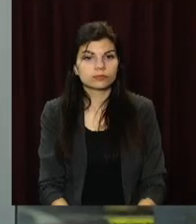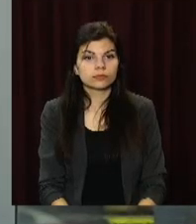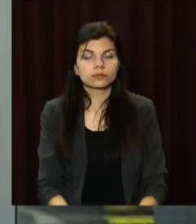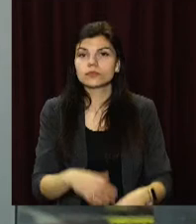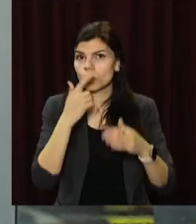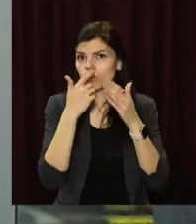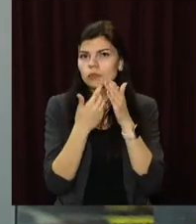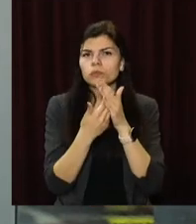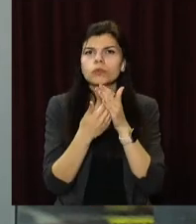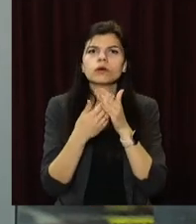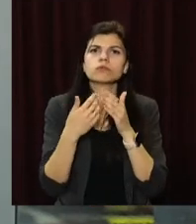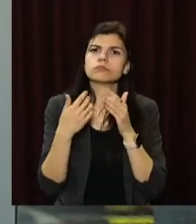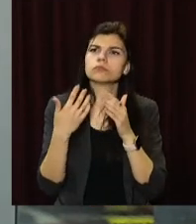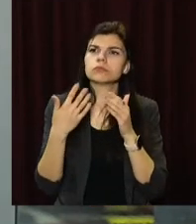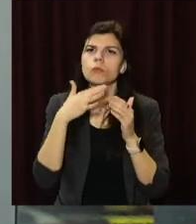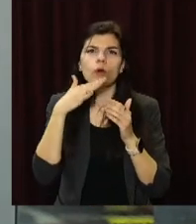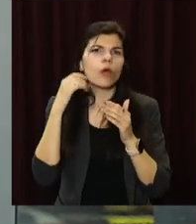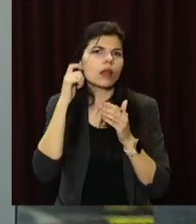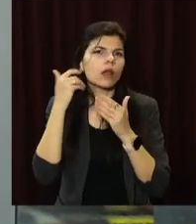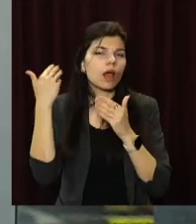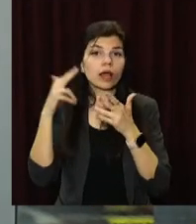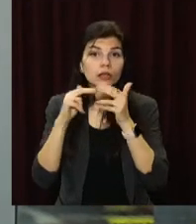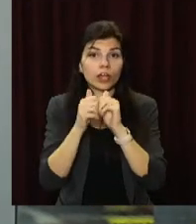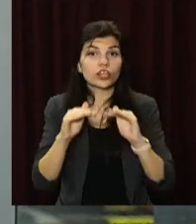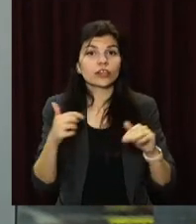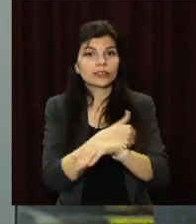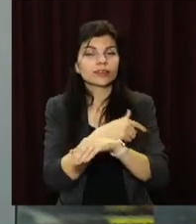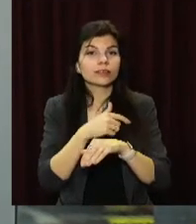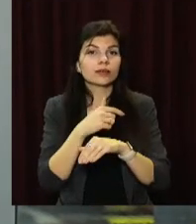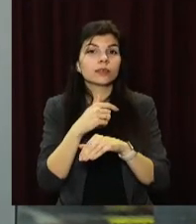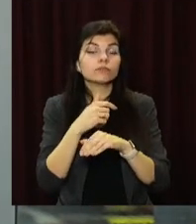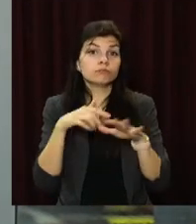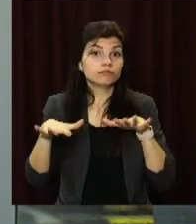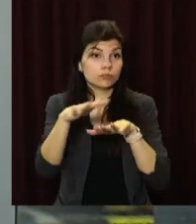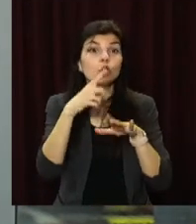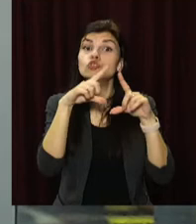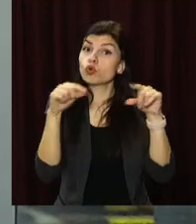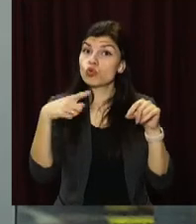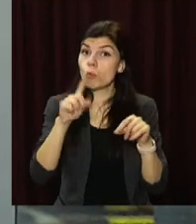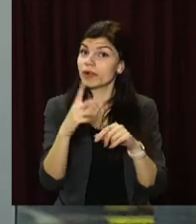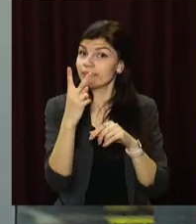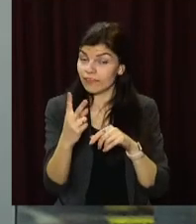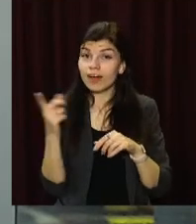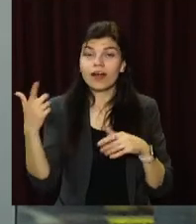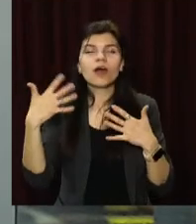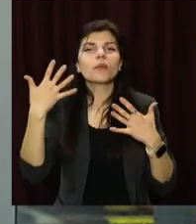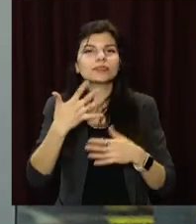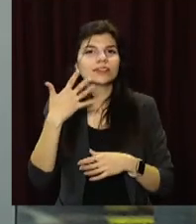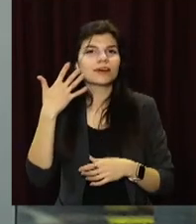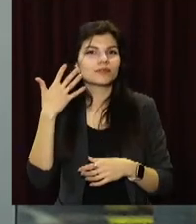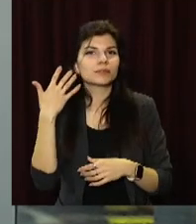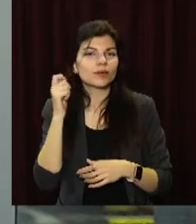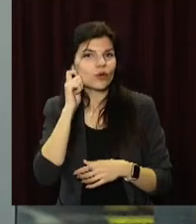Понад півстоліття наполегливої праці. Кам'янська дитячо-юнацька спортивна школа номер 2 святкує